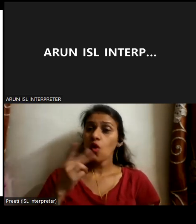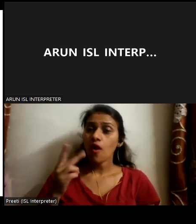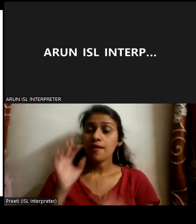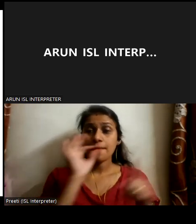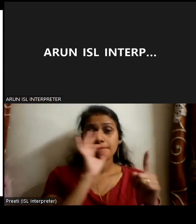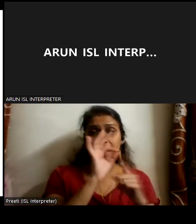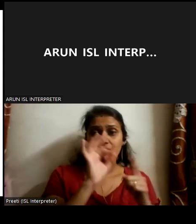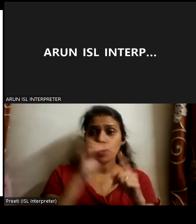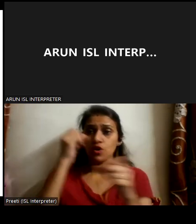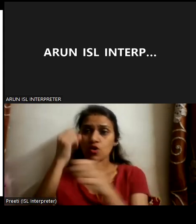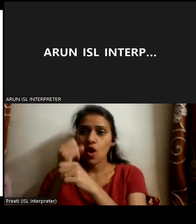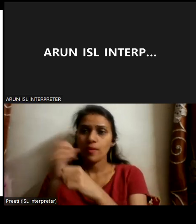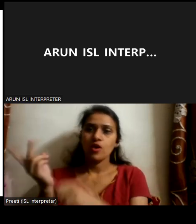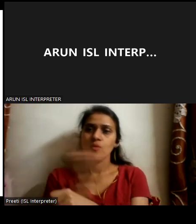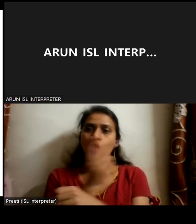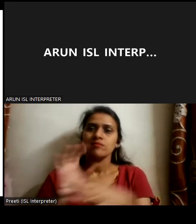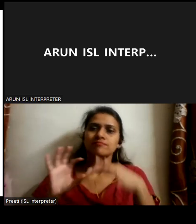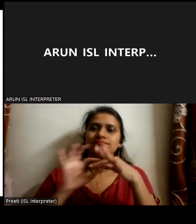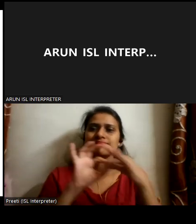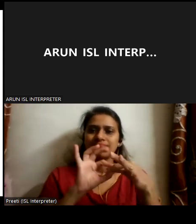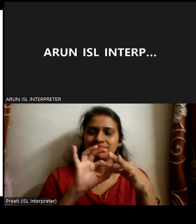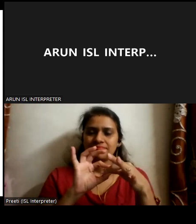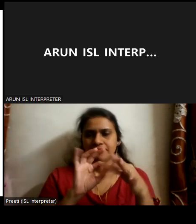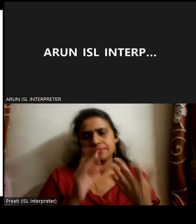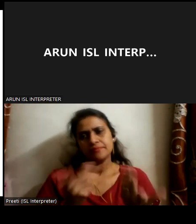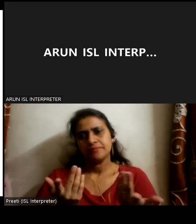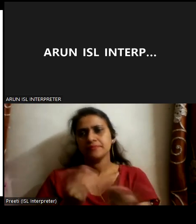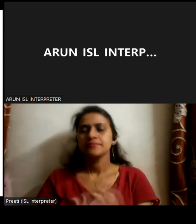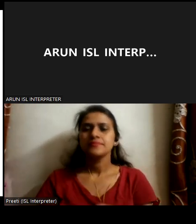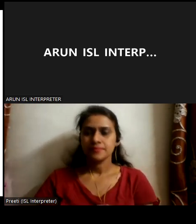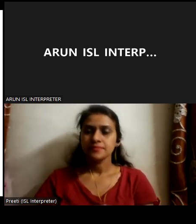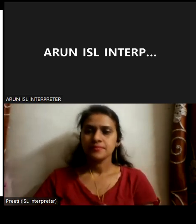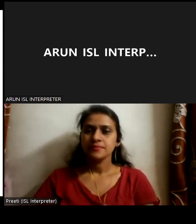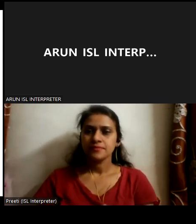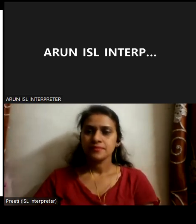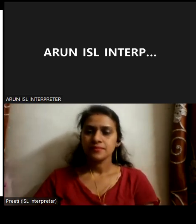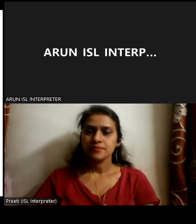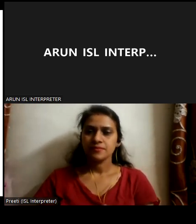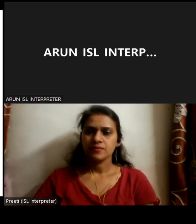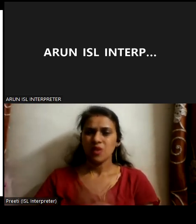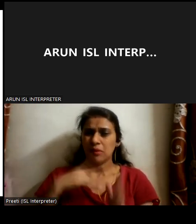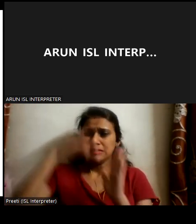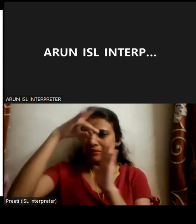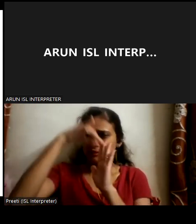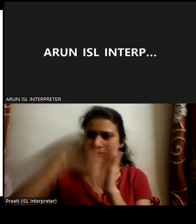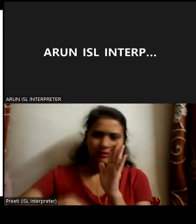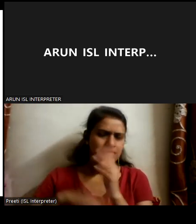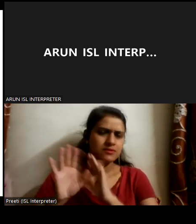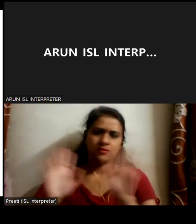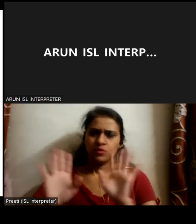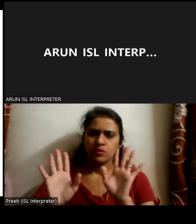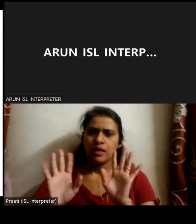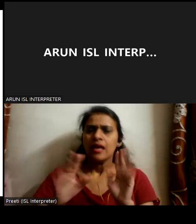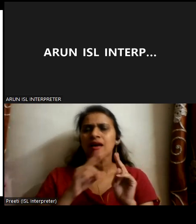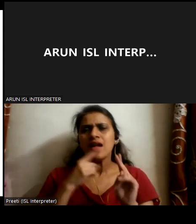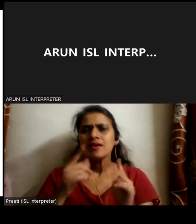है. इसकी जानकारी में हम अभी नहीं घुसेंगे. सो वी विल नॉट लुक इनटू हाउ दीज स्कीम्स आर